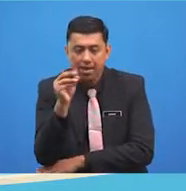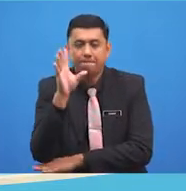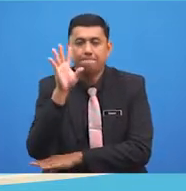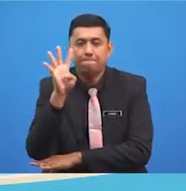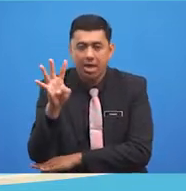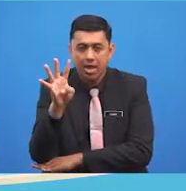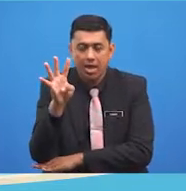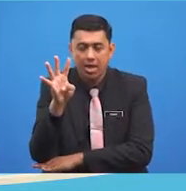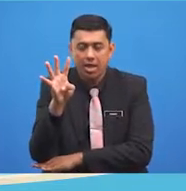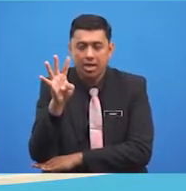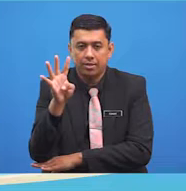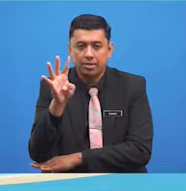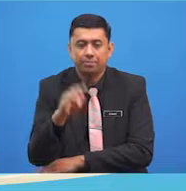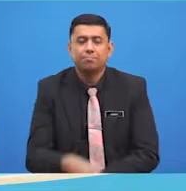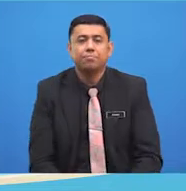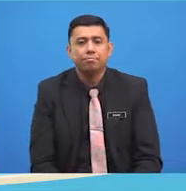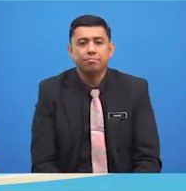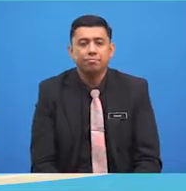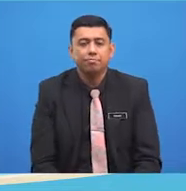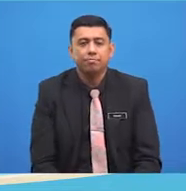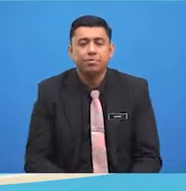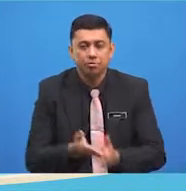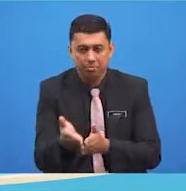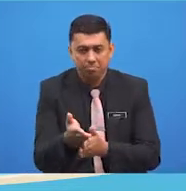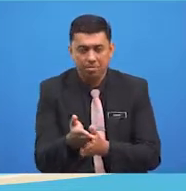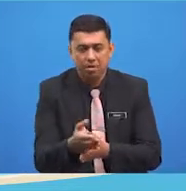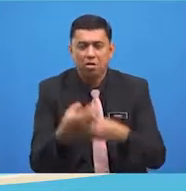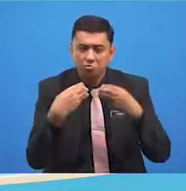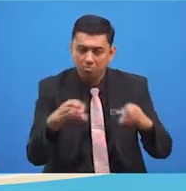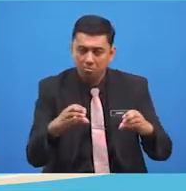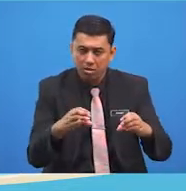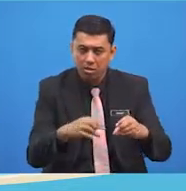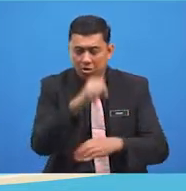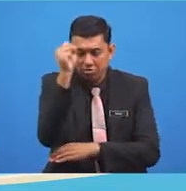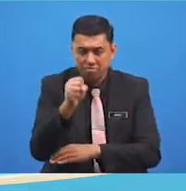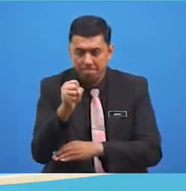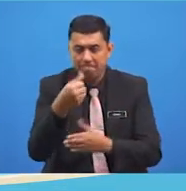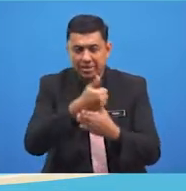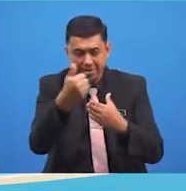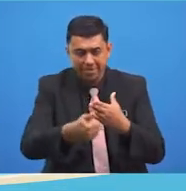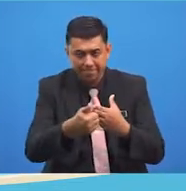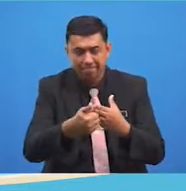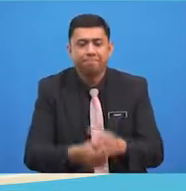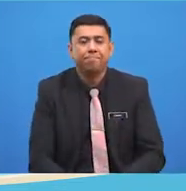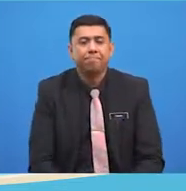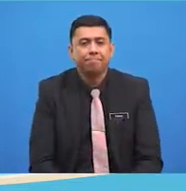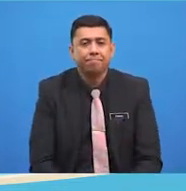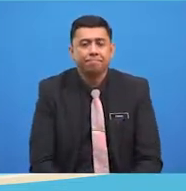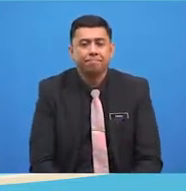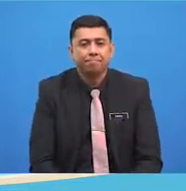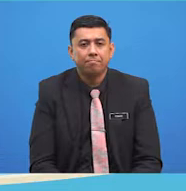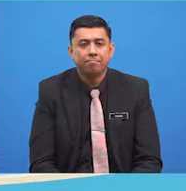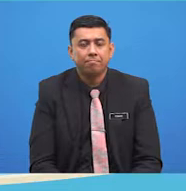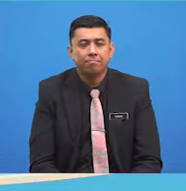dan 4. Perkhidmatan. Seterusnya, cuba murid-murid jawab soalan terakhir bagi uji minda soalan objektif,